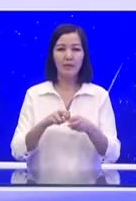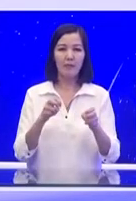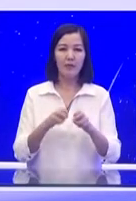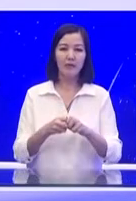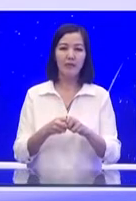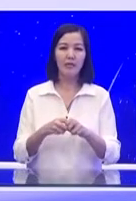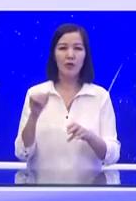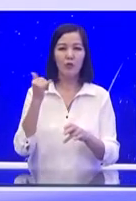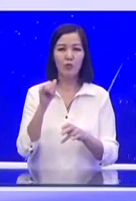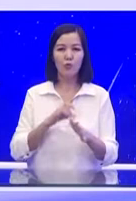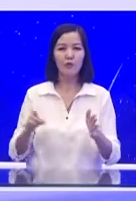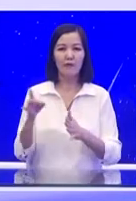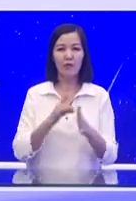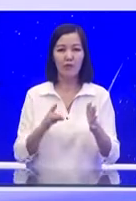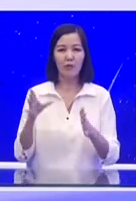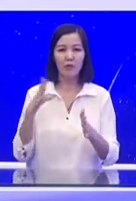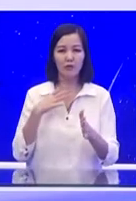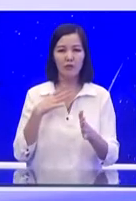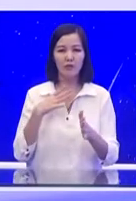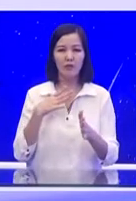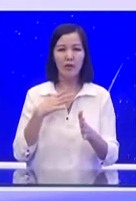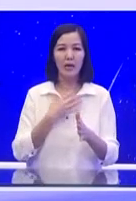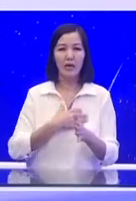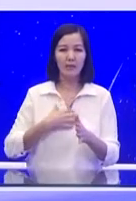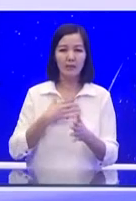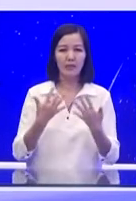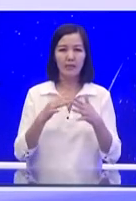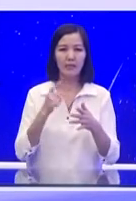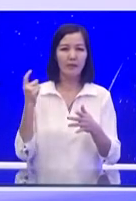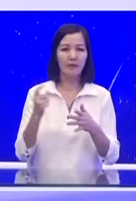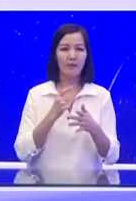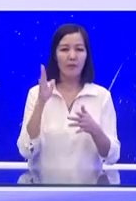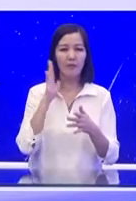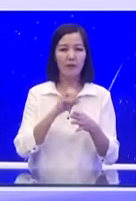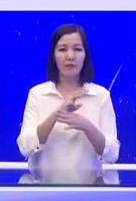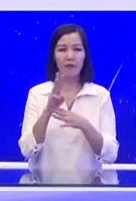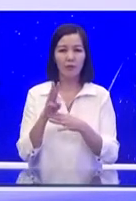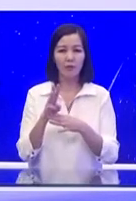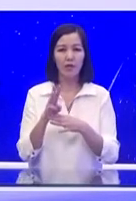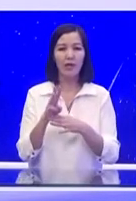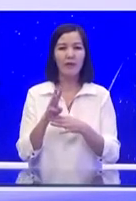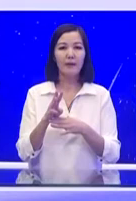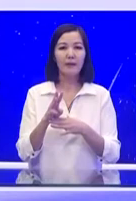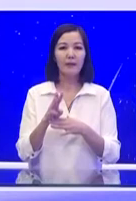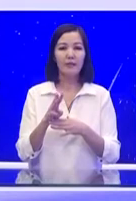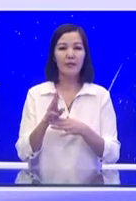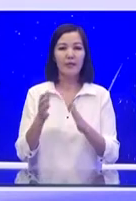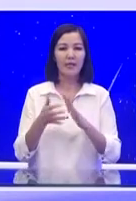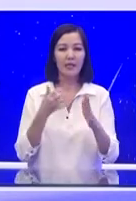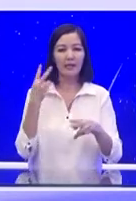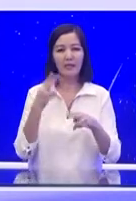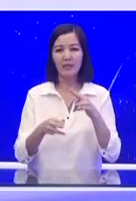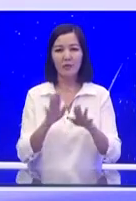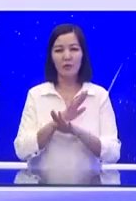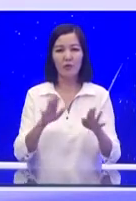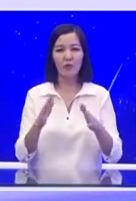Продолжаем выпуск. Проблемой для Уйгурского района остается обеспечение крестьянских хозяйств поливной водой. С введением недостроенного канала в